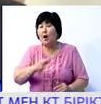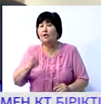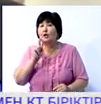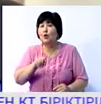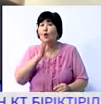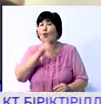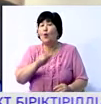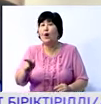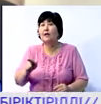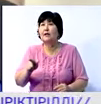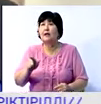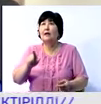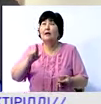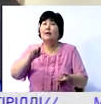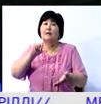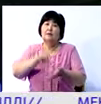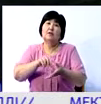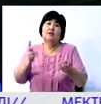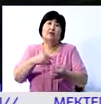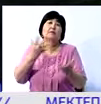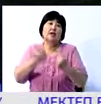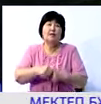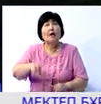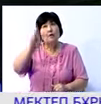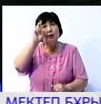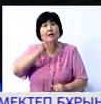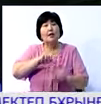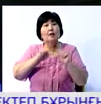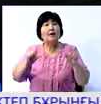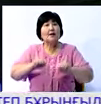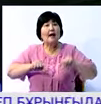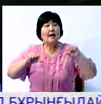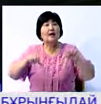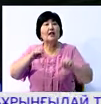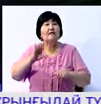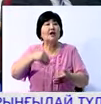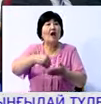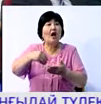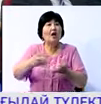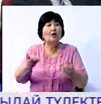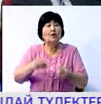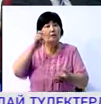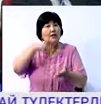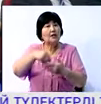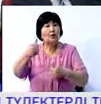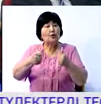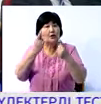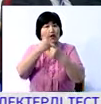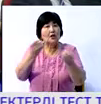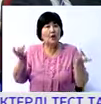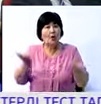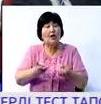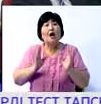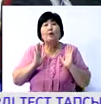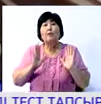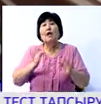уақытты ұстануым керек деп санаймыз. Мемлекеттік мекемелер кеңселік тауар алу үшін де мемлекеттік сатып алу конкурсын жариялауы қажет.